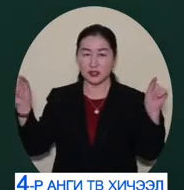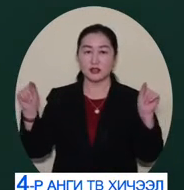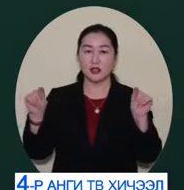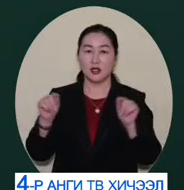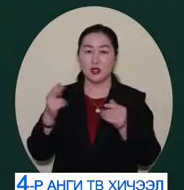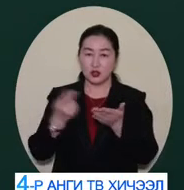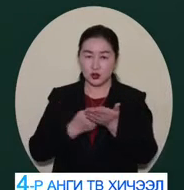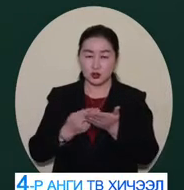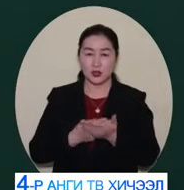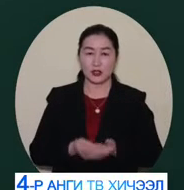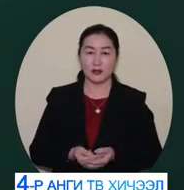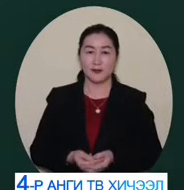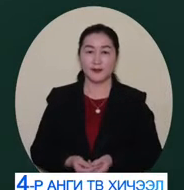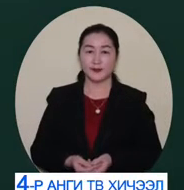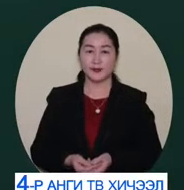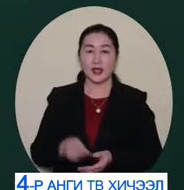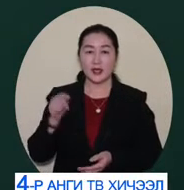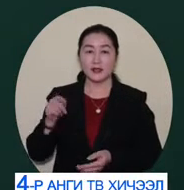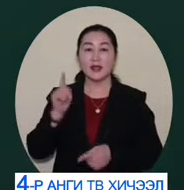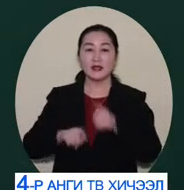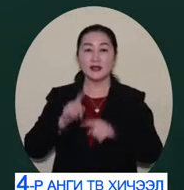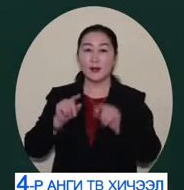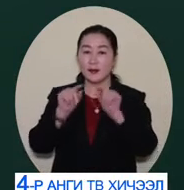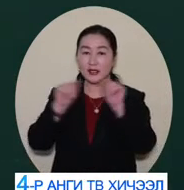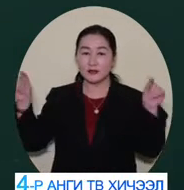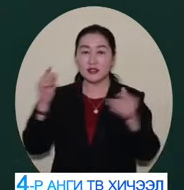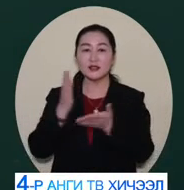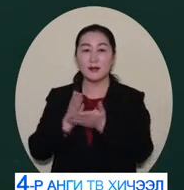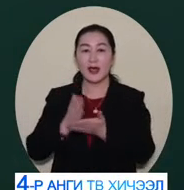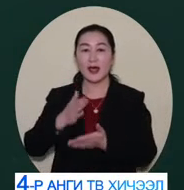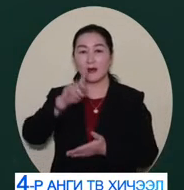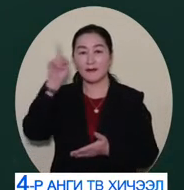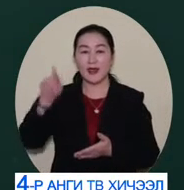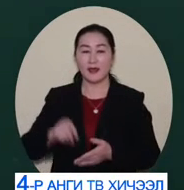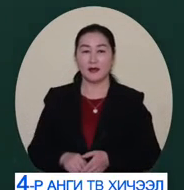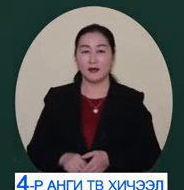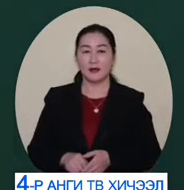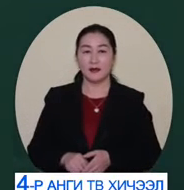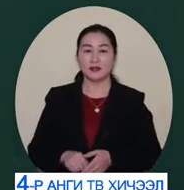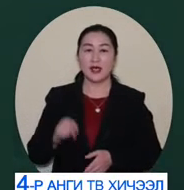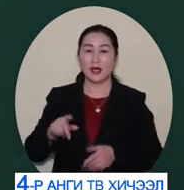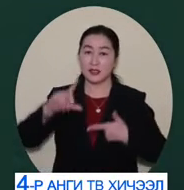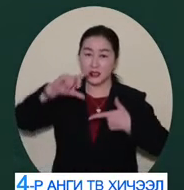хоёр хэмжээст гэсэн. Ямар хэмжээс байгаа вэ хүмүүс те? Энэ тэгш үзэгт урттай